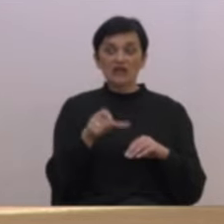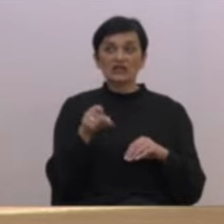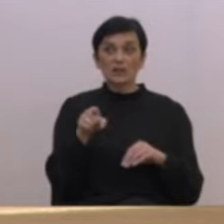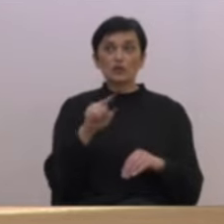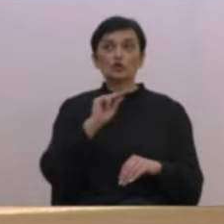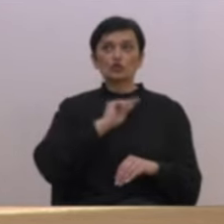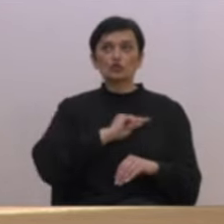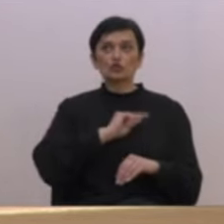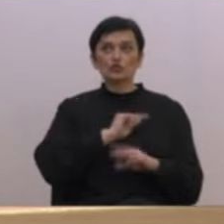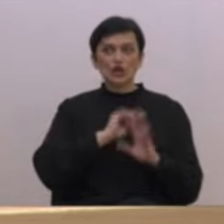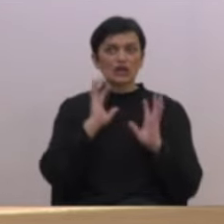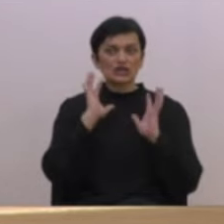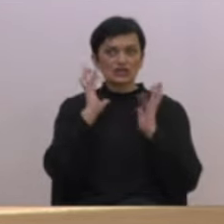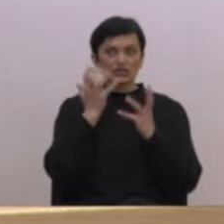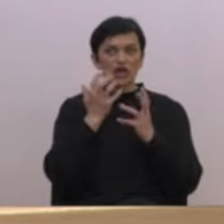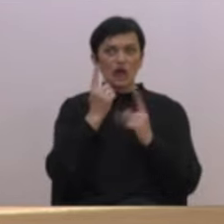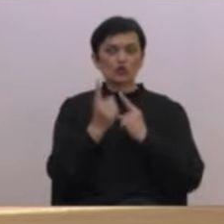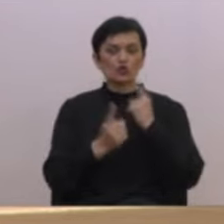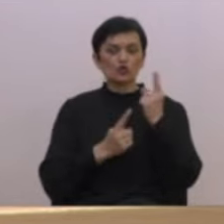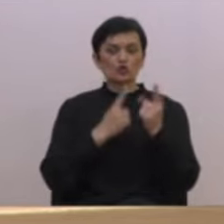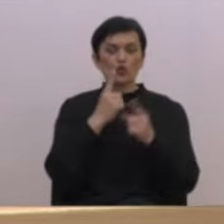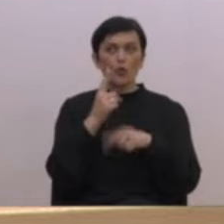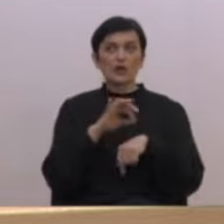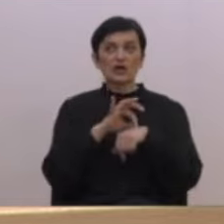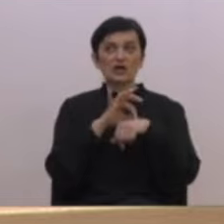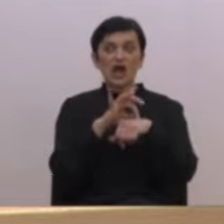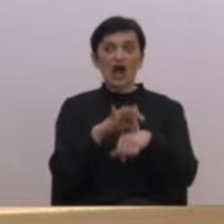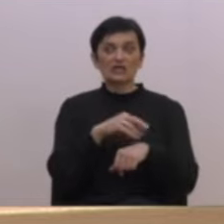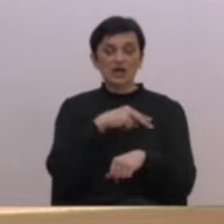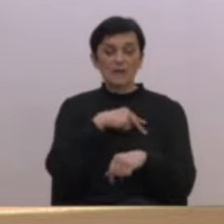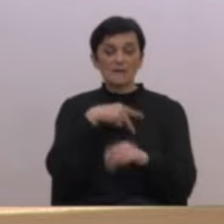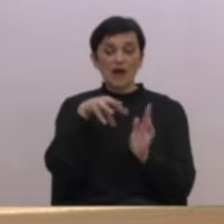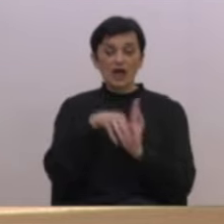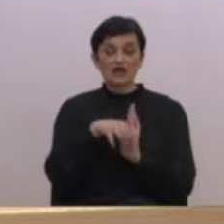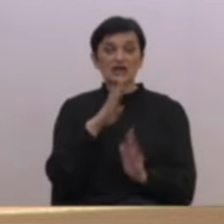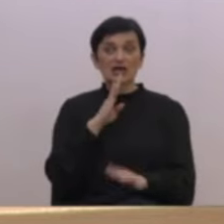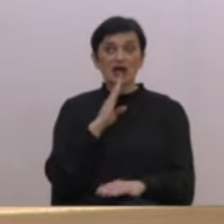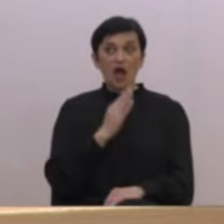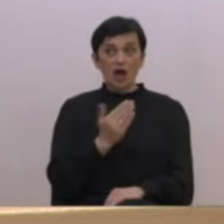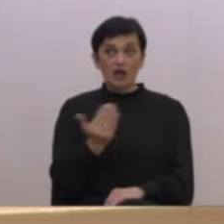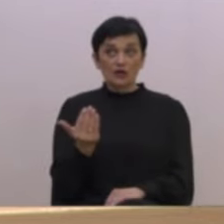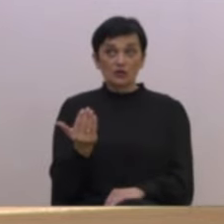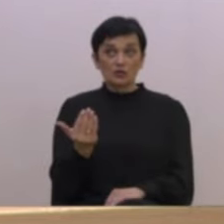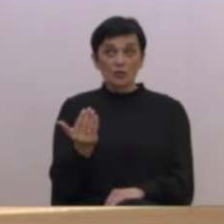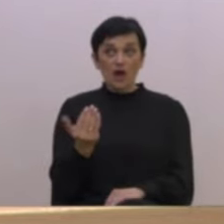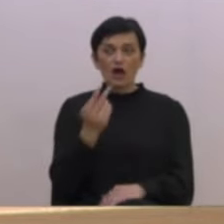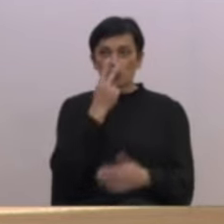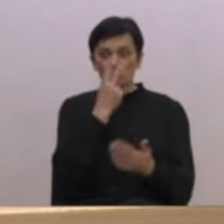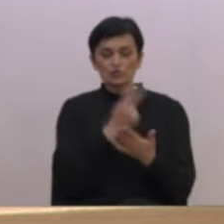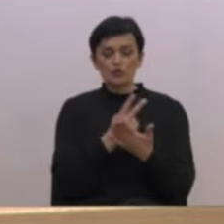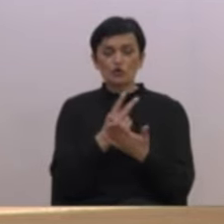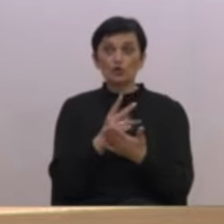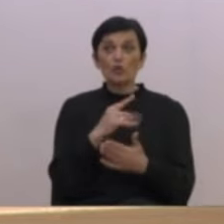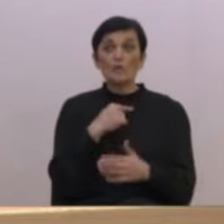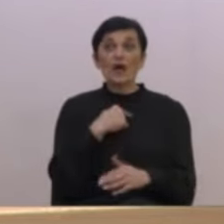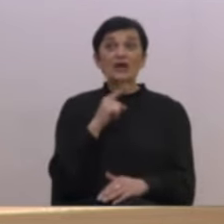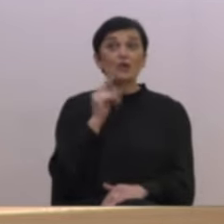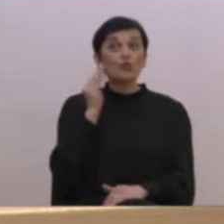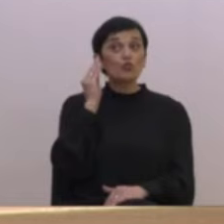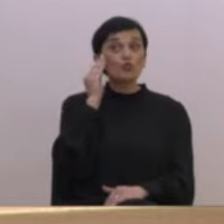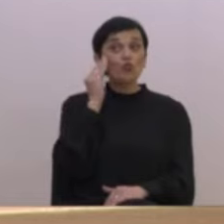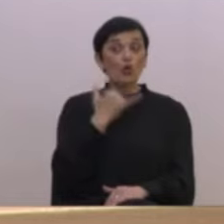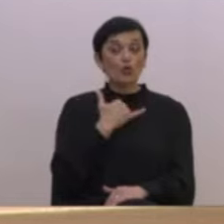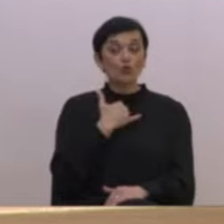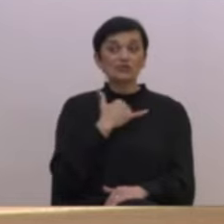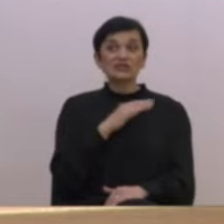აქ. სერიოზული რეფორმები გაატარა ამ პარლამენტში ამ ქალმა. ხო? მიუხედავად იმისა, მე რა პოზიცია მქონდა,